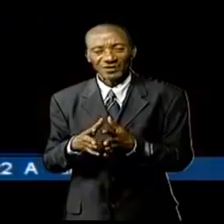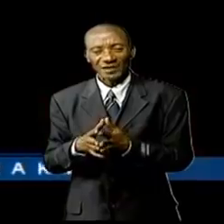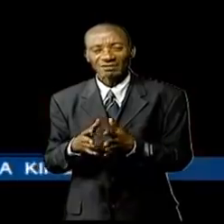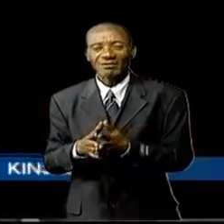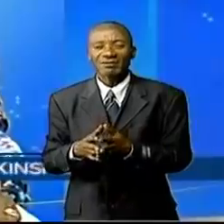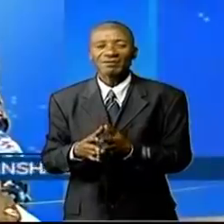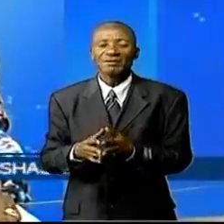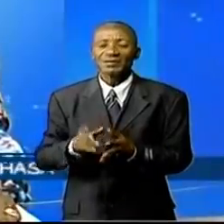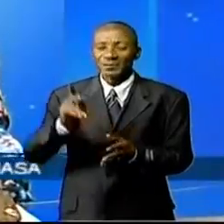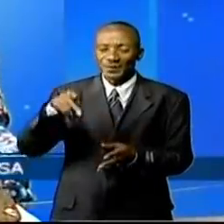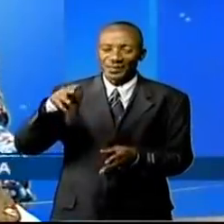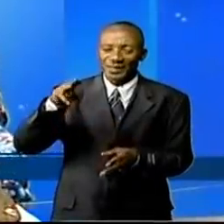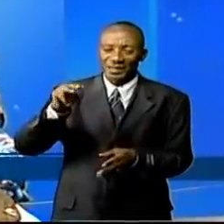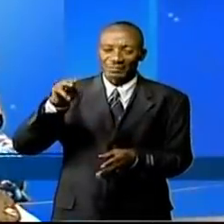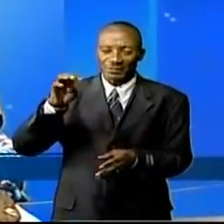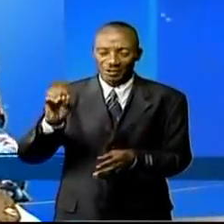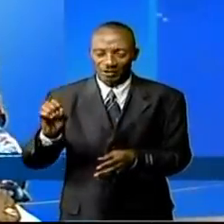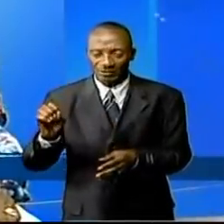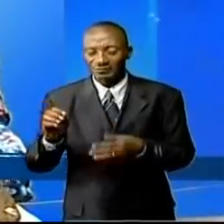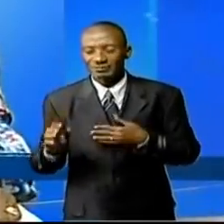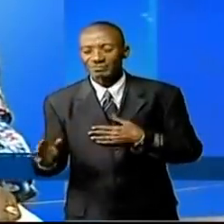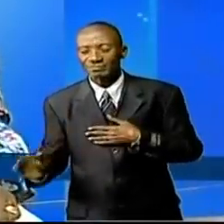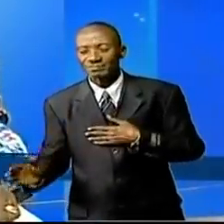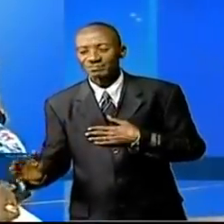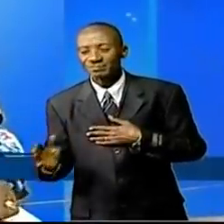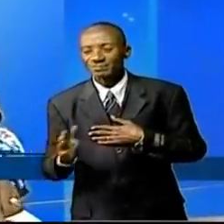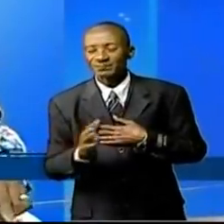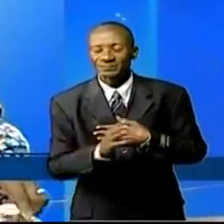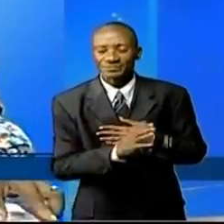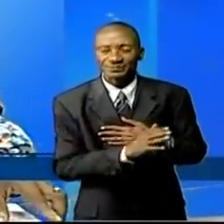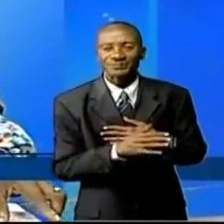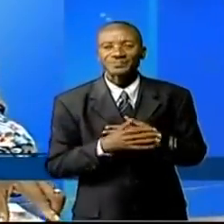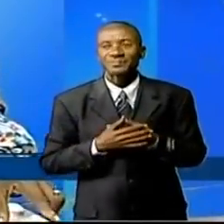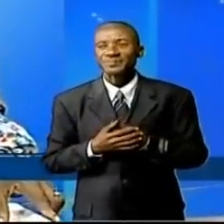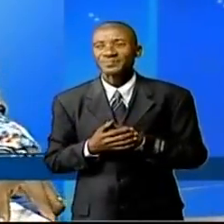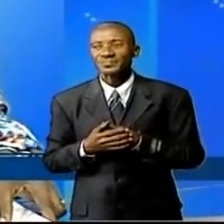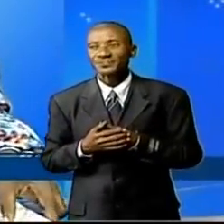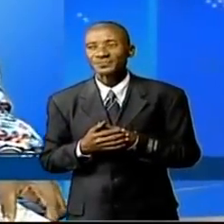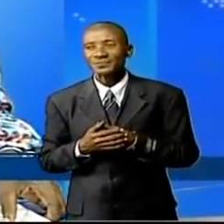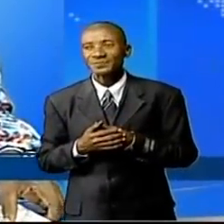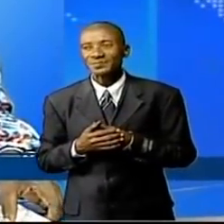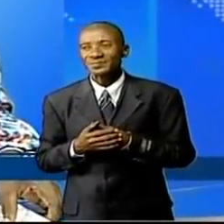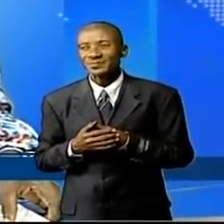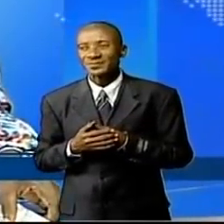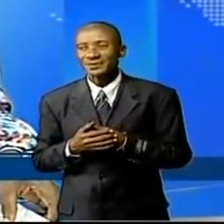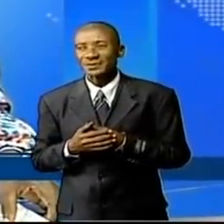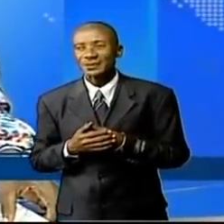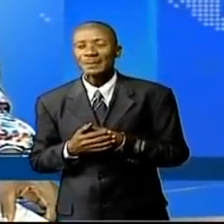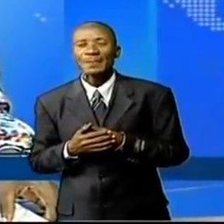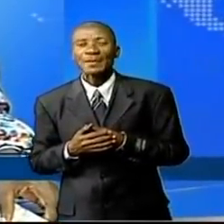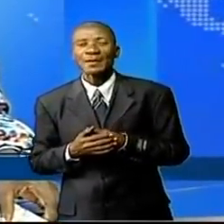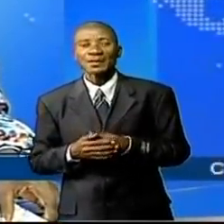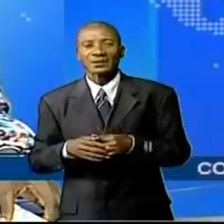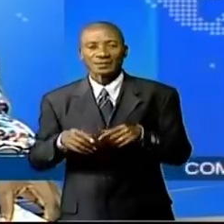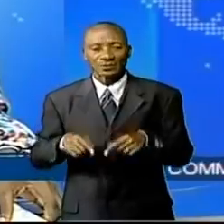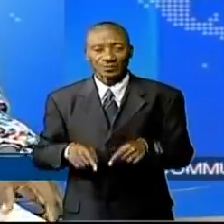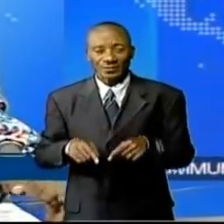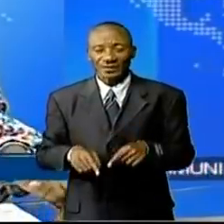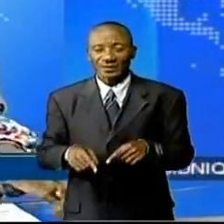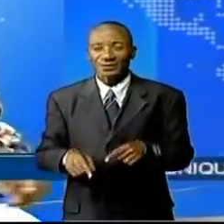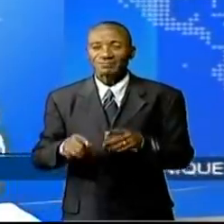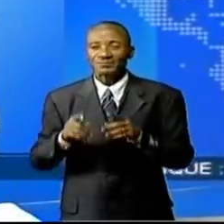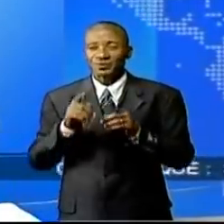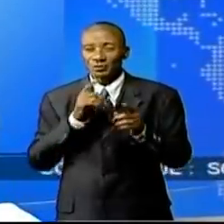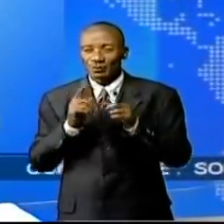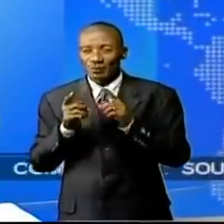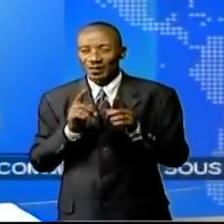PME. Venons de corriger avec moi qu'il s'agissait du ministre d'État en charge de l'entrepreneuriat des petites et moyennes entreprises qui était